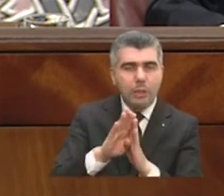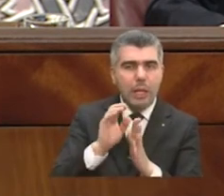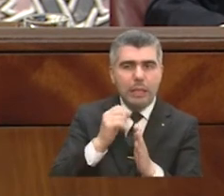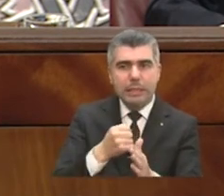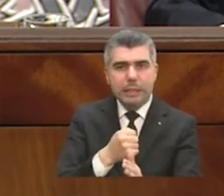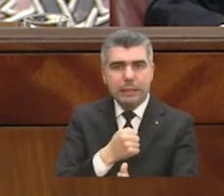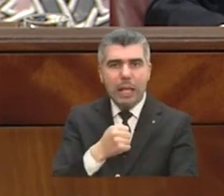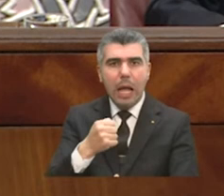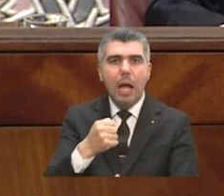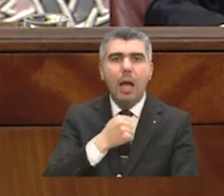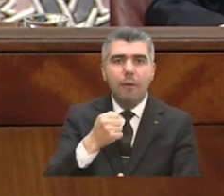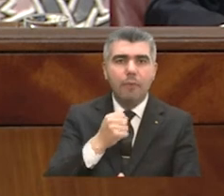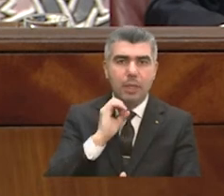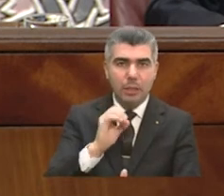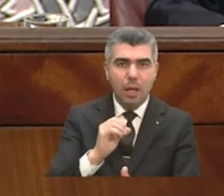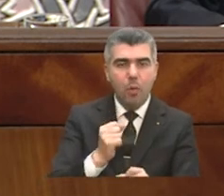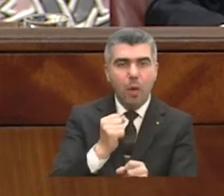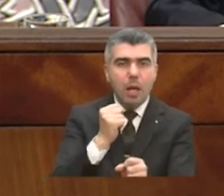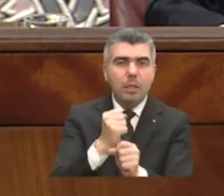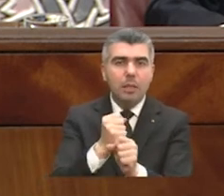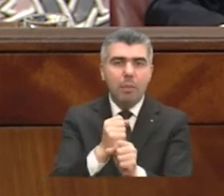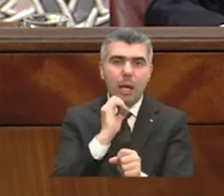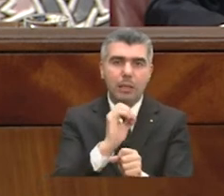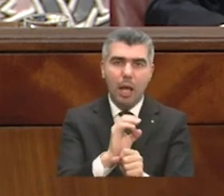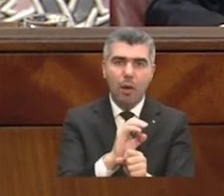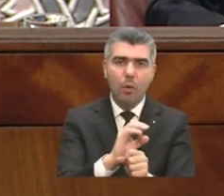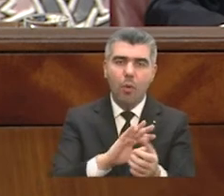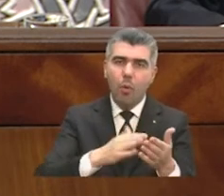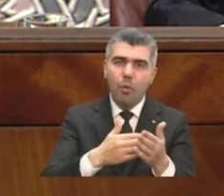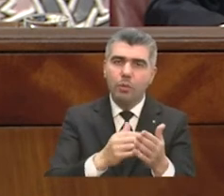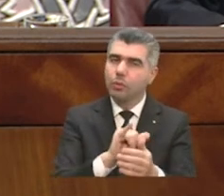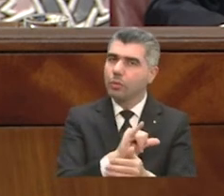ne sont liées à aucune activité